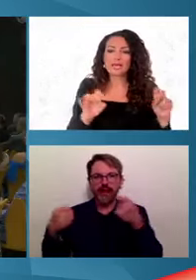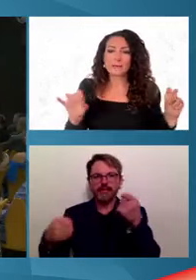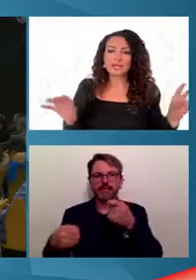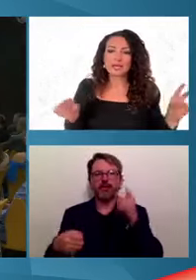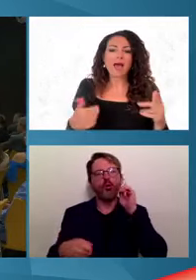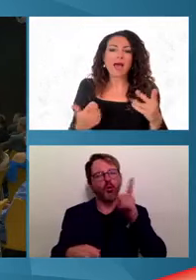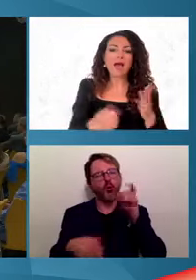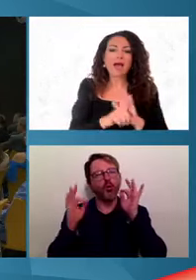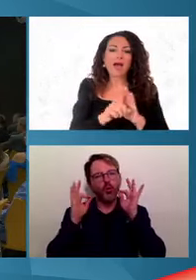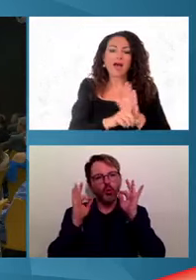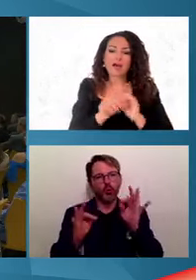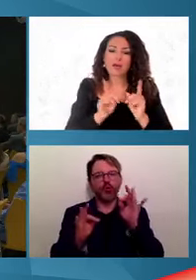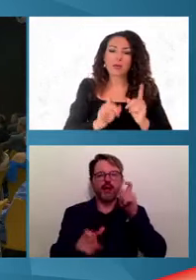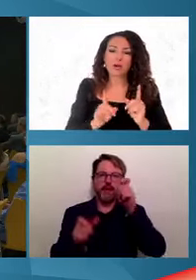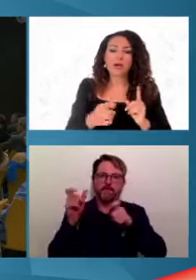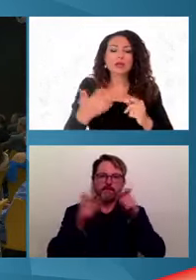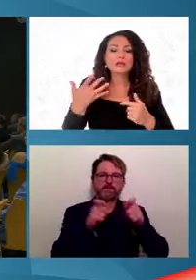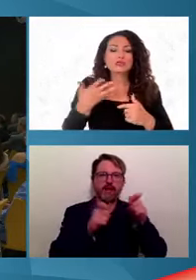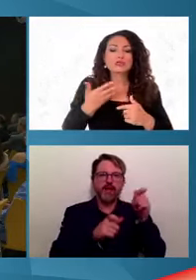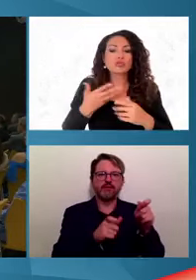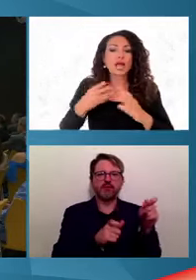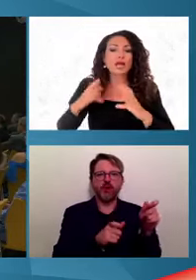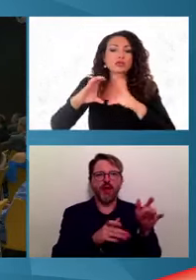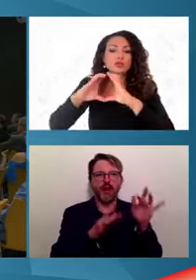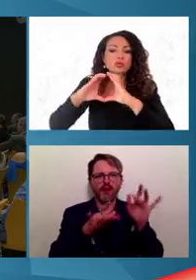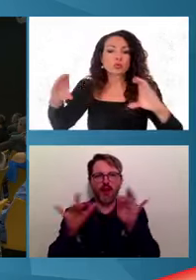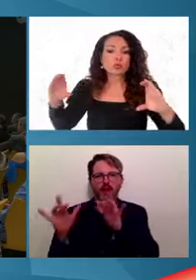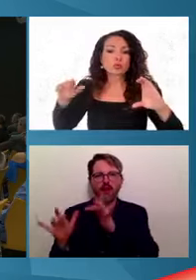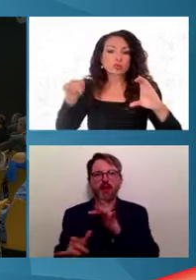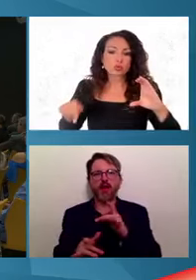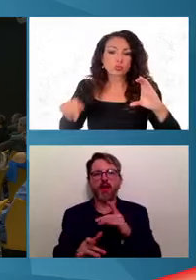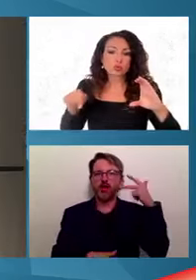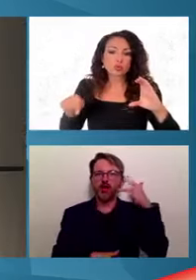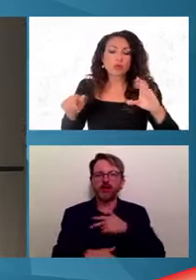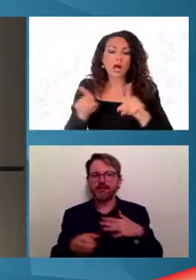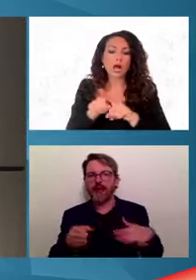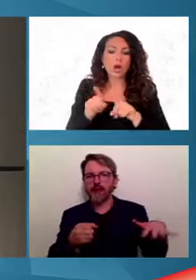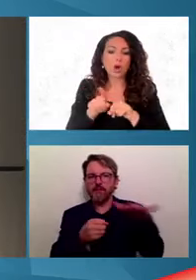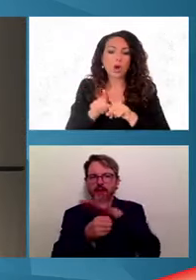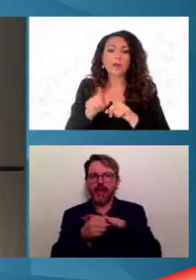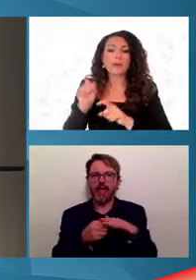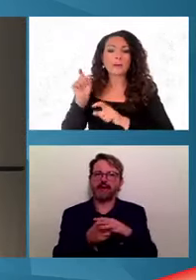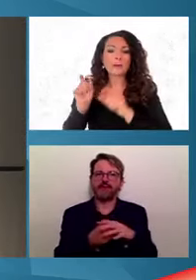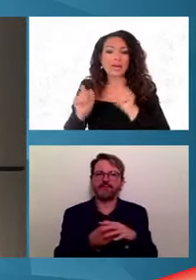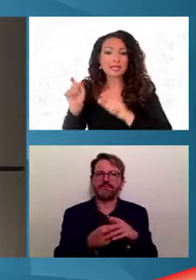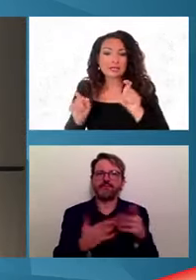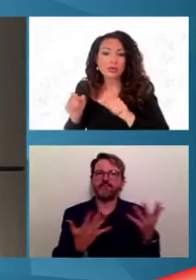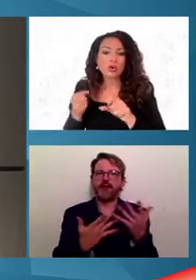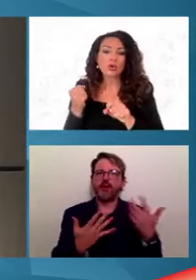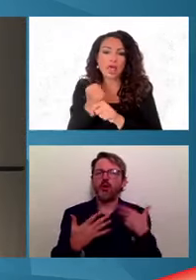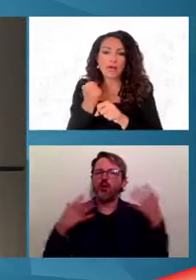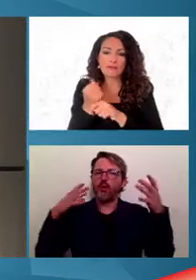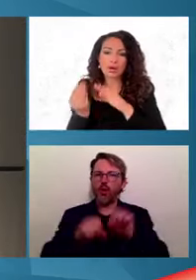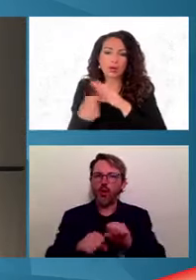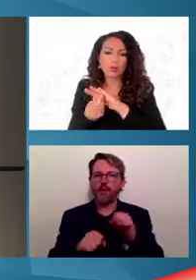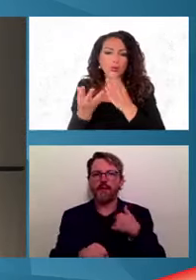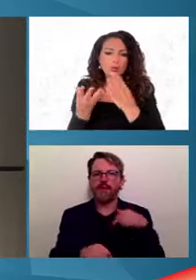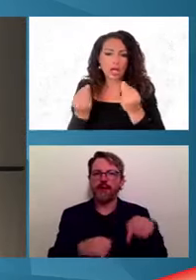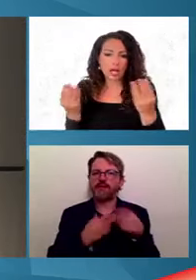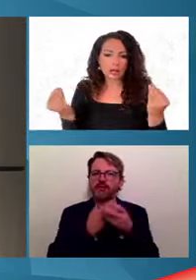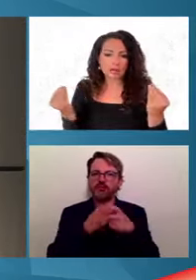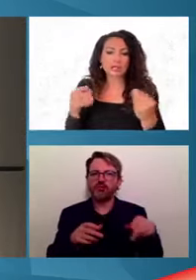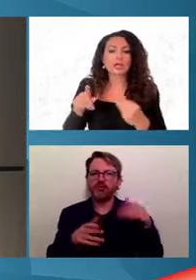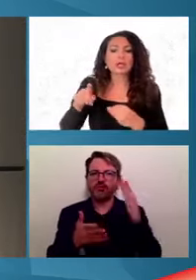gut personal ausgestattetes Sozialwesen, das auf primären Kompetenzen Südtirols ja aufbaut und über